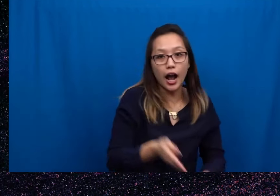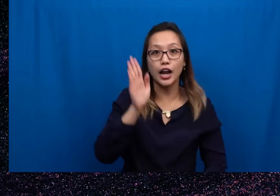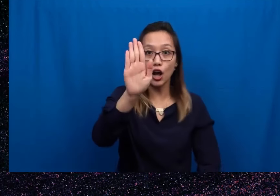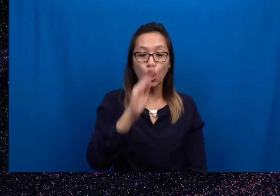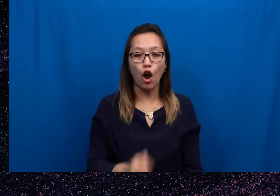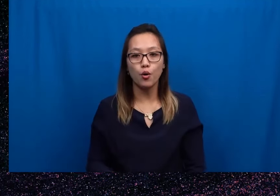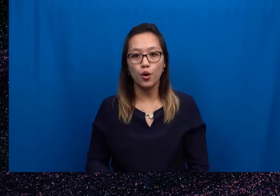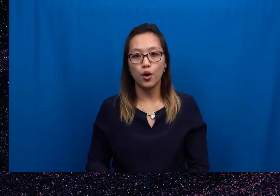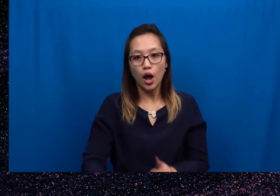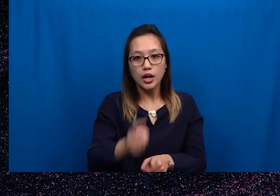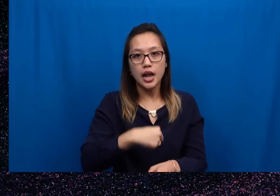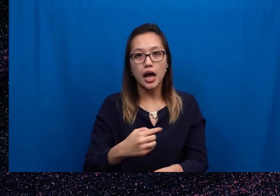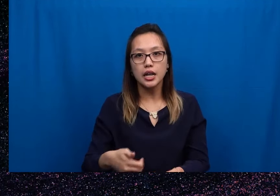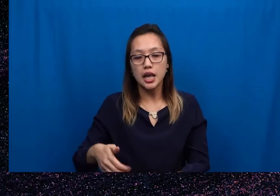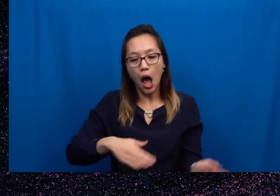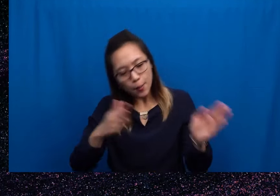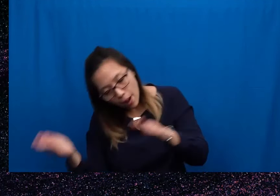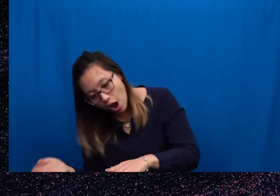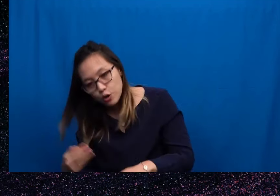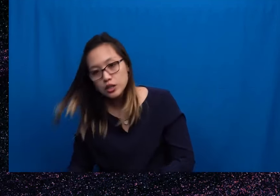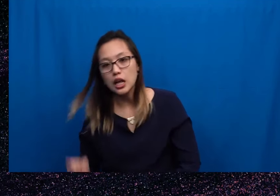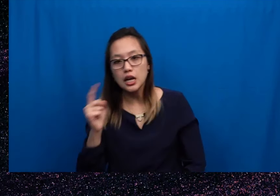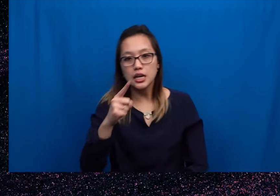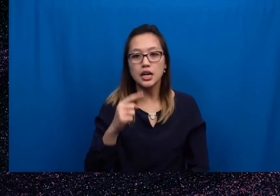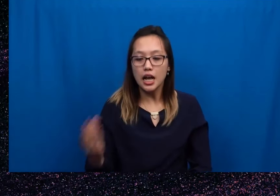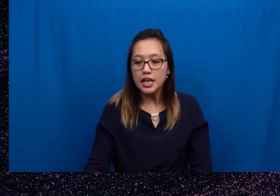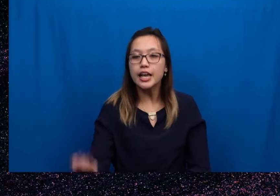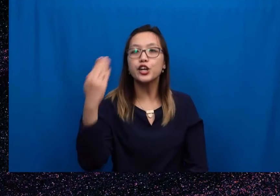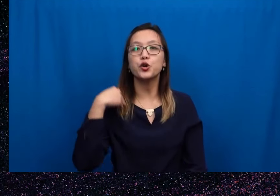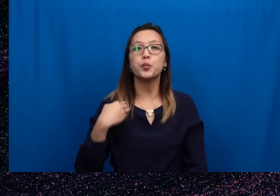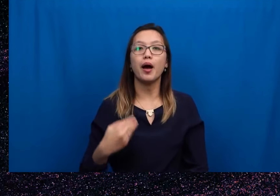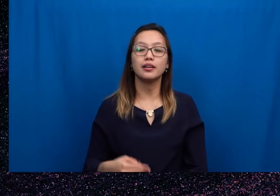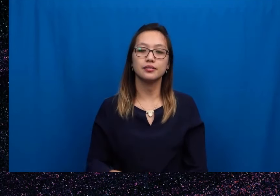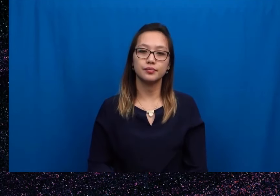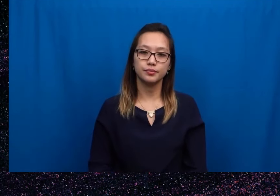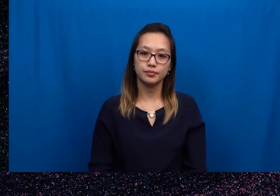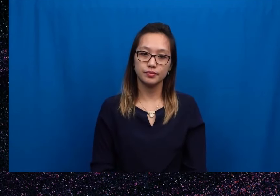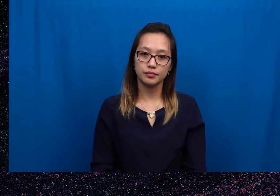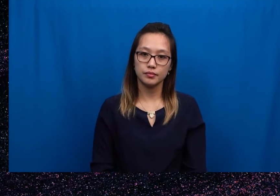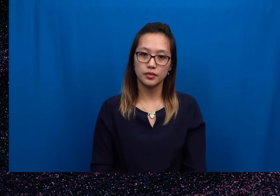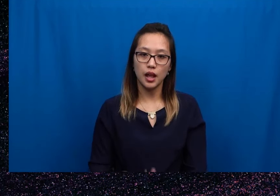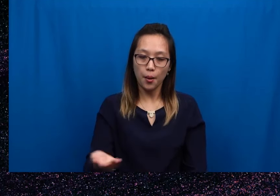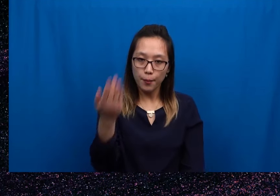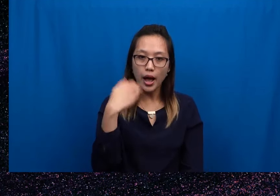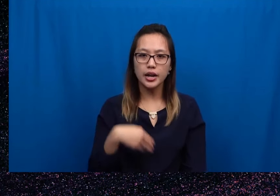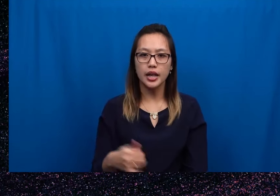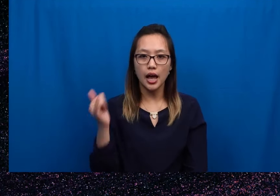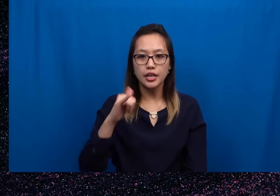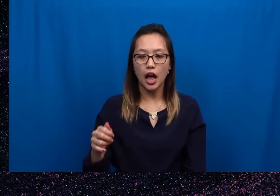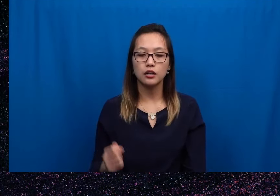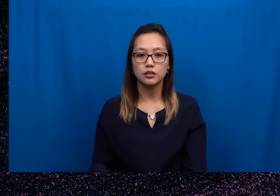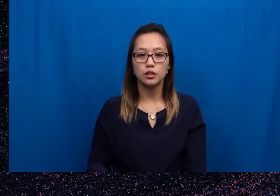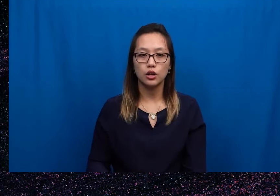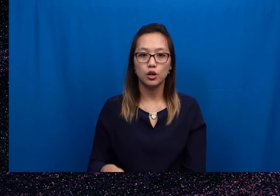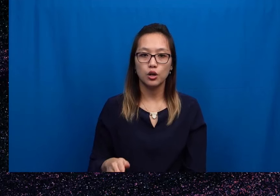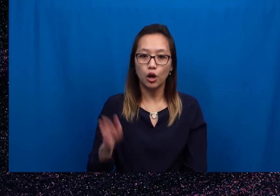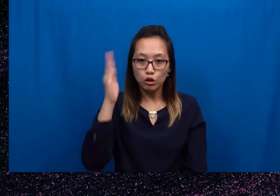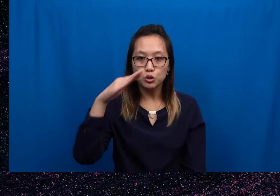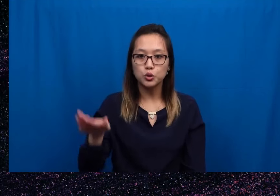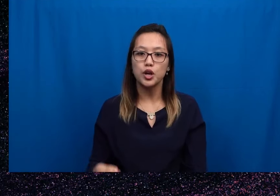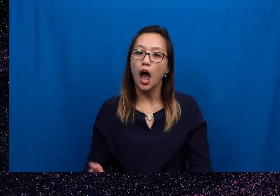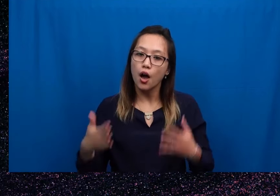kerajaan kehidupan. Tuhan memberkati saudara sekalian. Tapi bagi yang sudah berstatus sebagai anak Tuhan, maksud